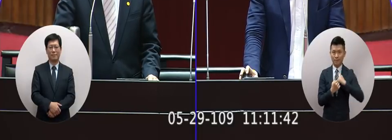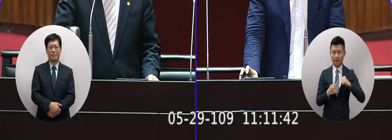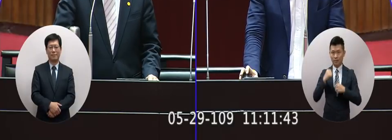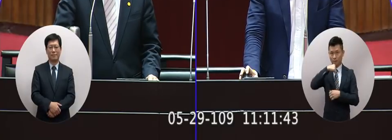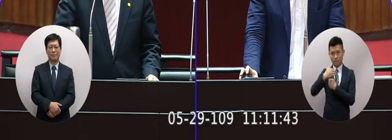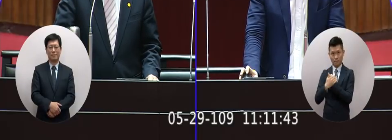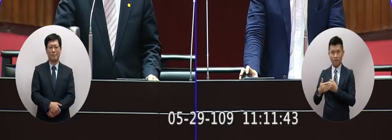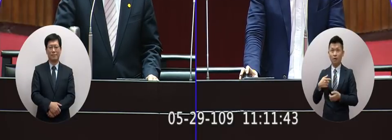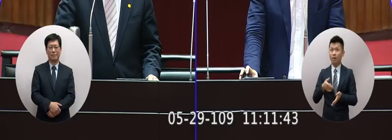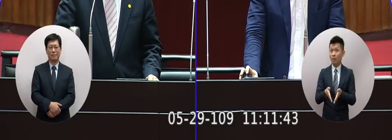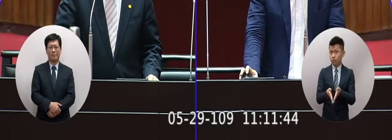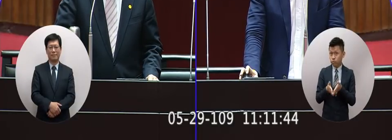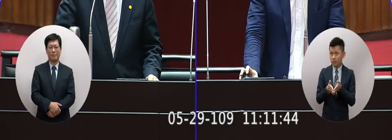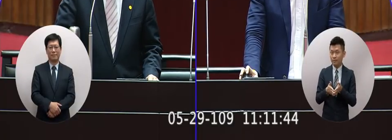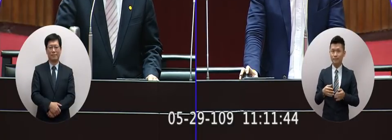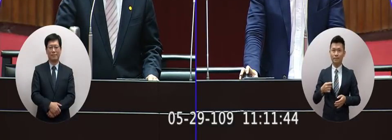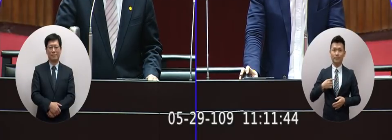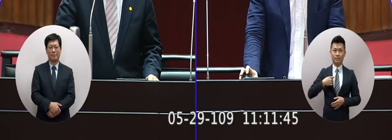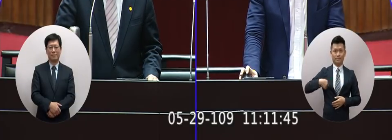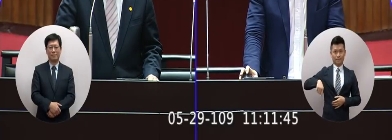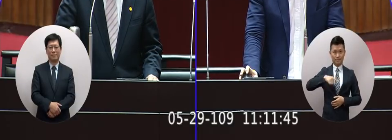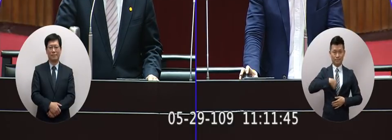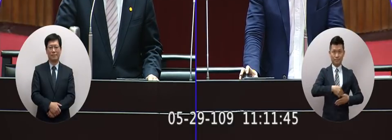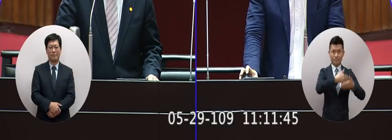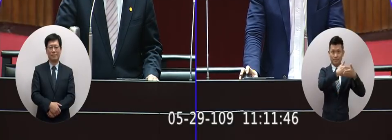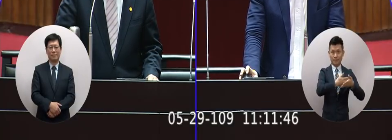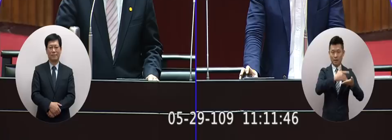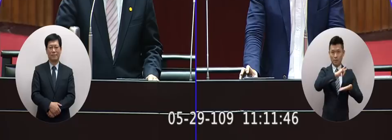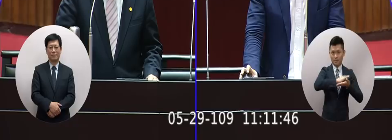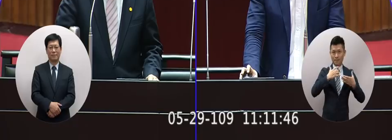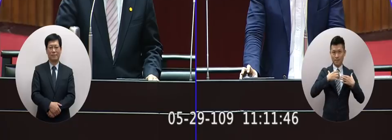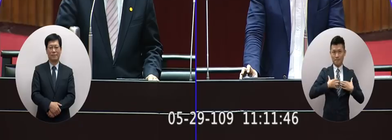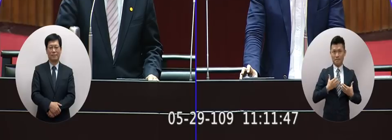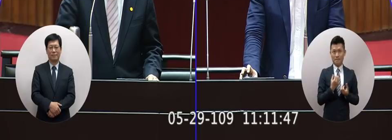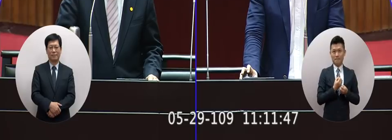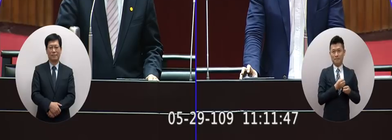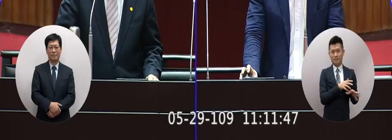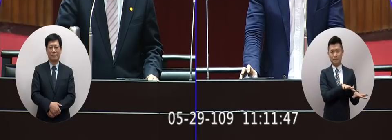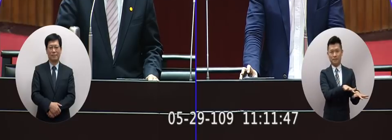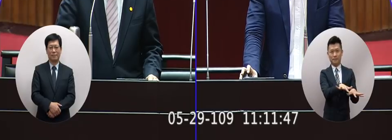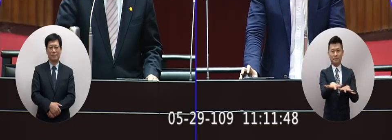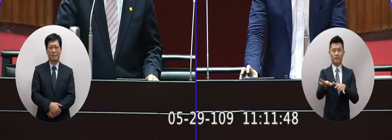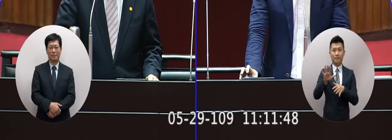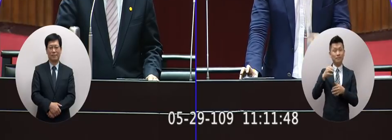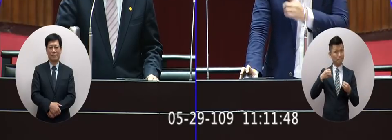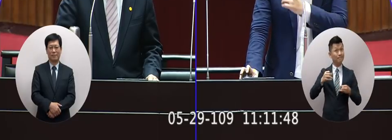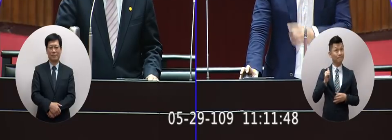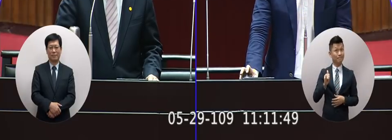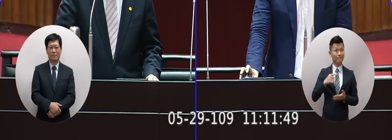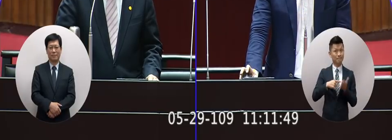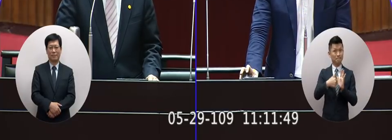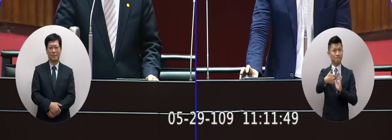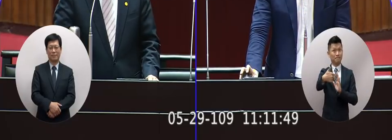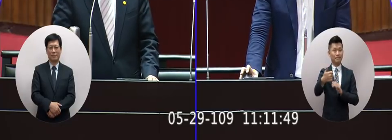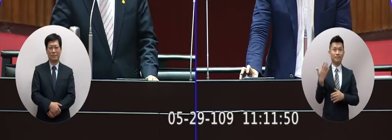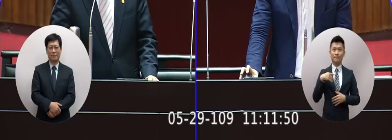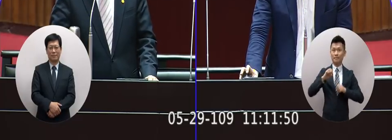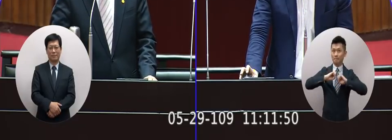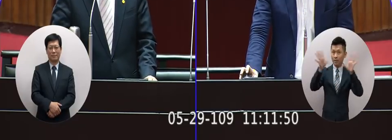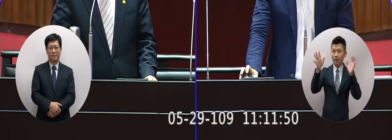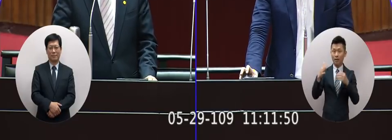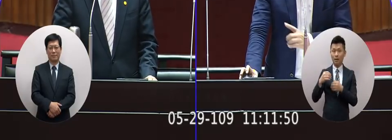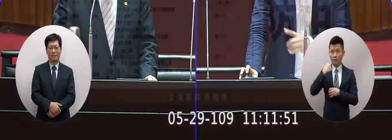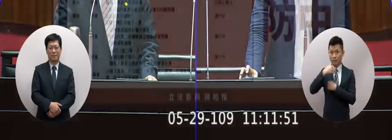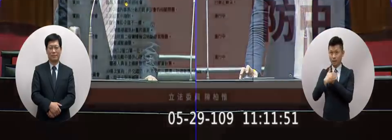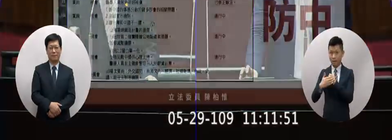那拄好这个阮对抗中国武汉病毒的这个成绩袂歹。啊，迄个时阵呢，咱是画护台防